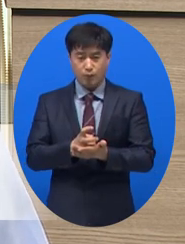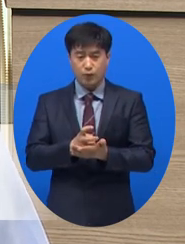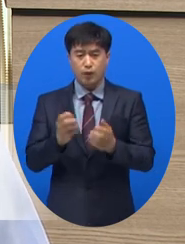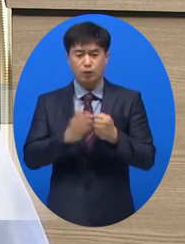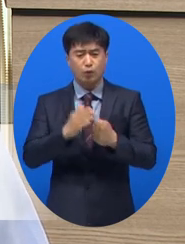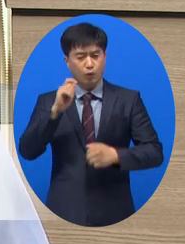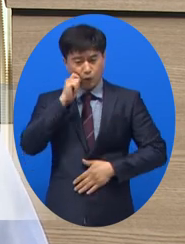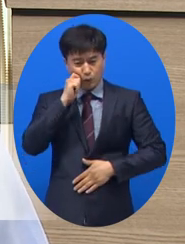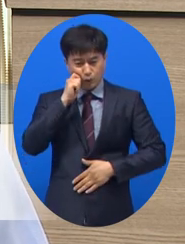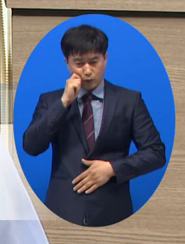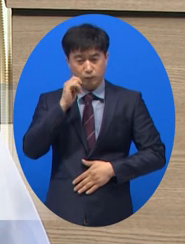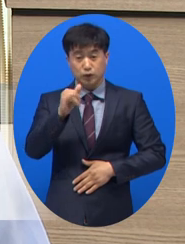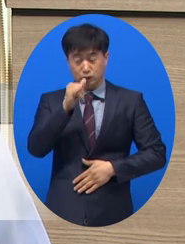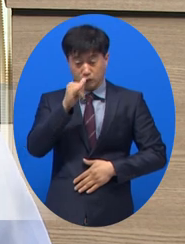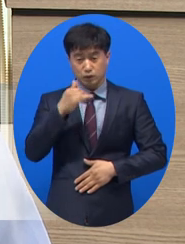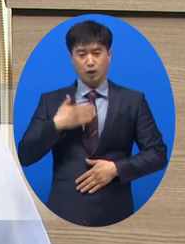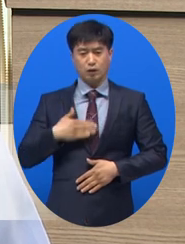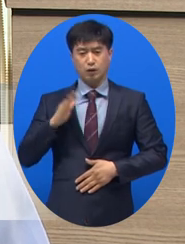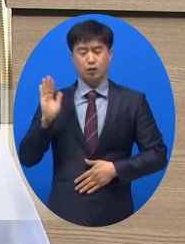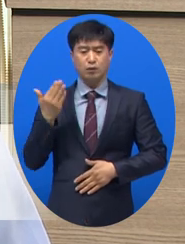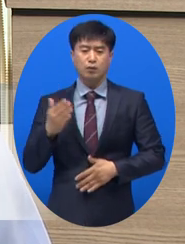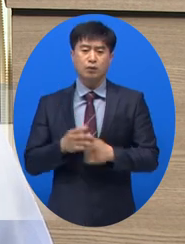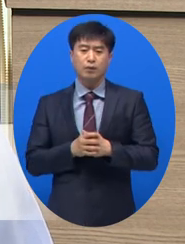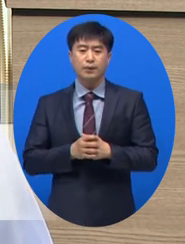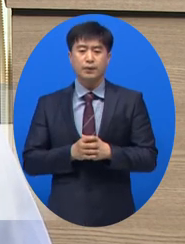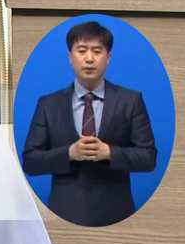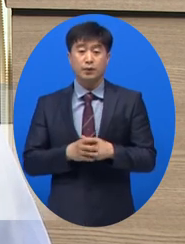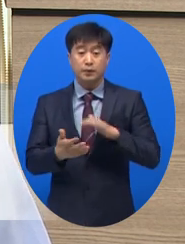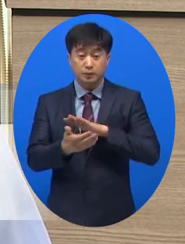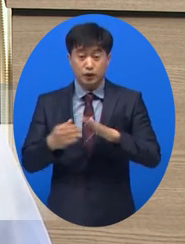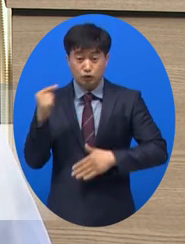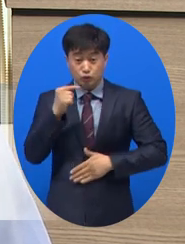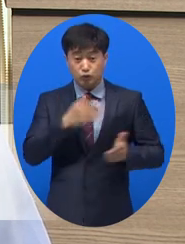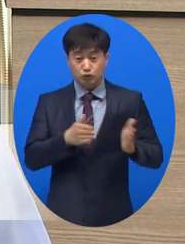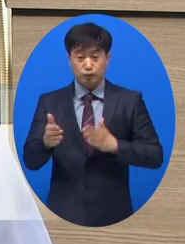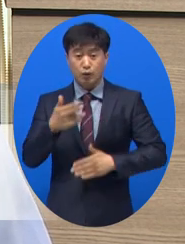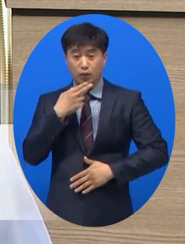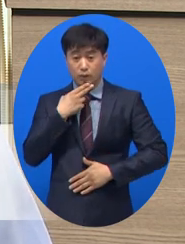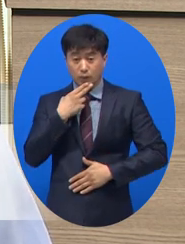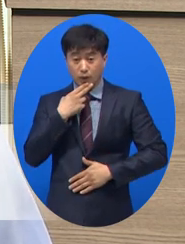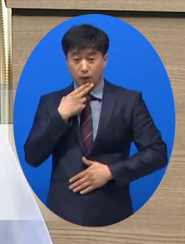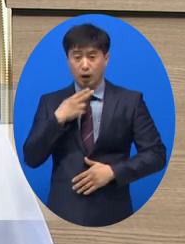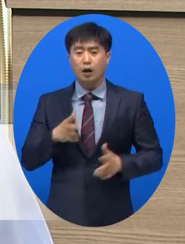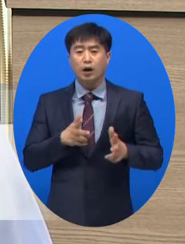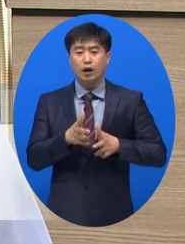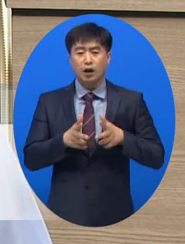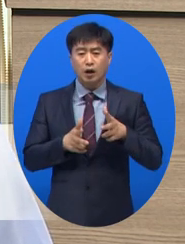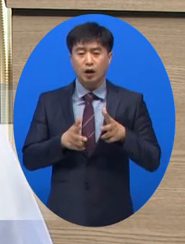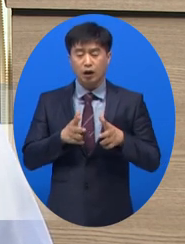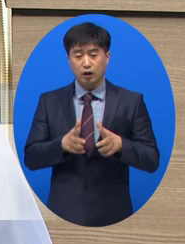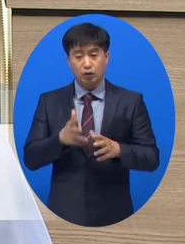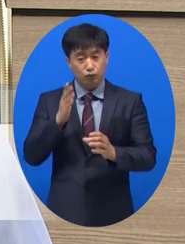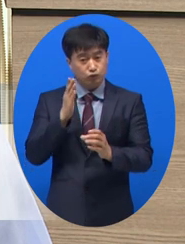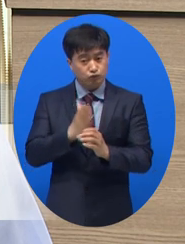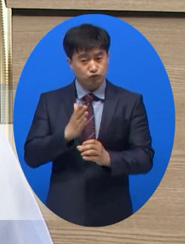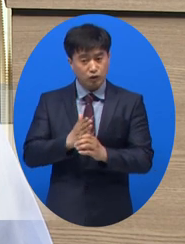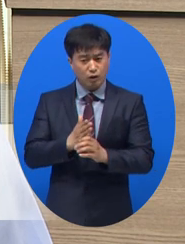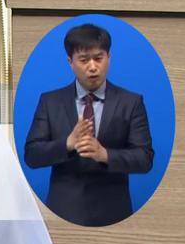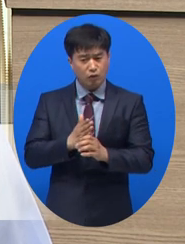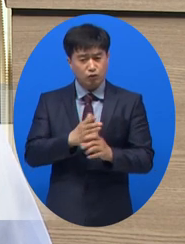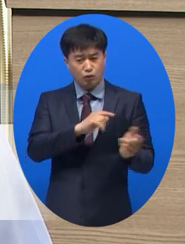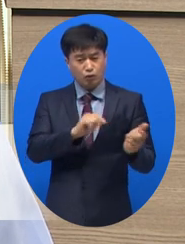법령에 대한 어려움이 있다는 것을 알게 됐고 사전에 철저한 준비를 하지 않으면 사업이 가다가